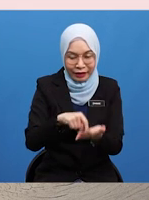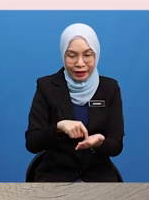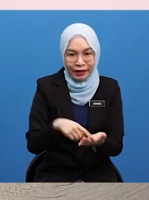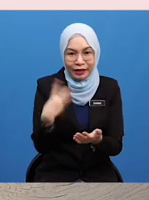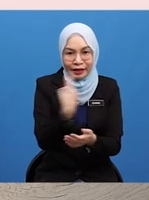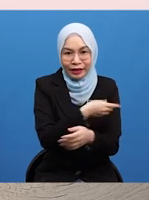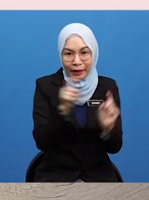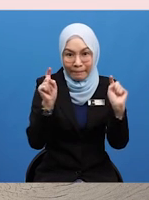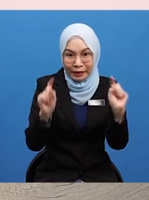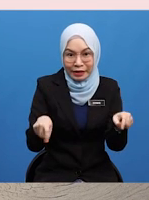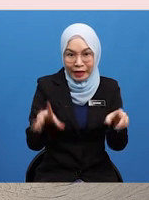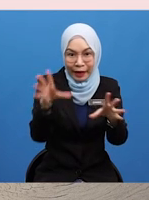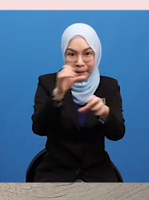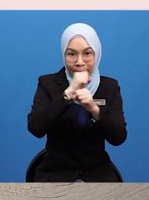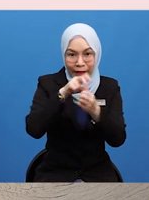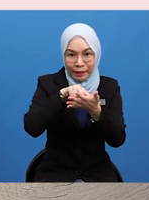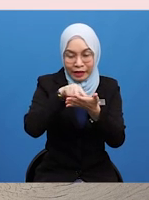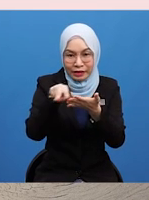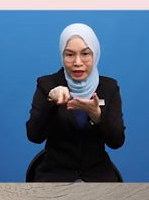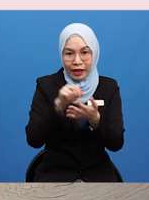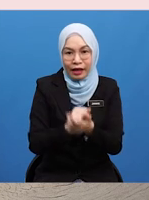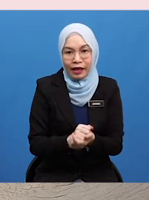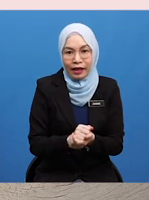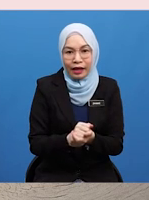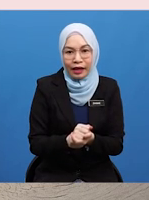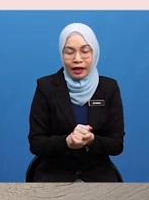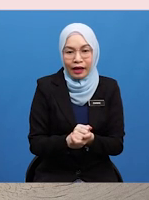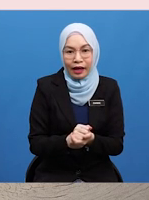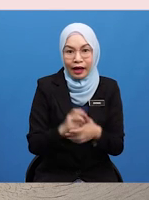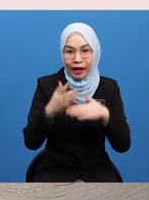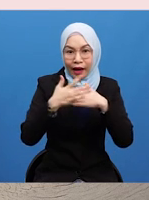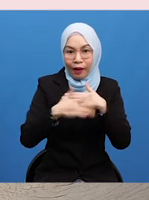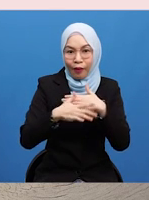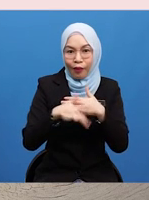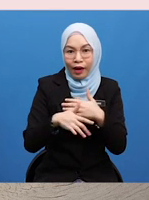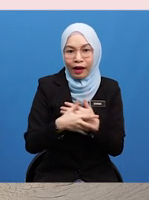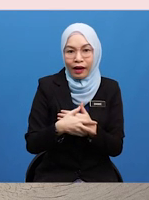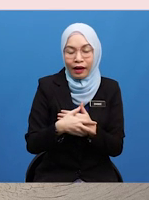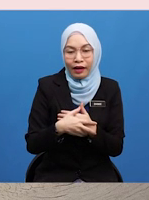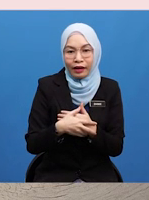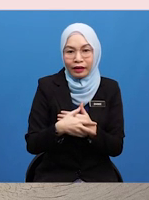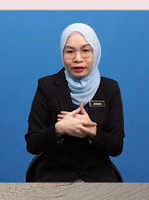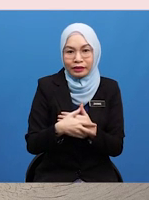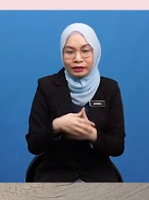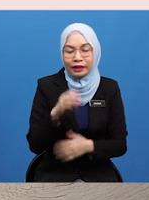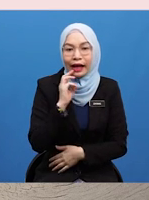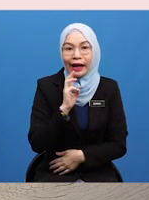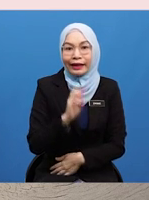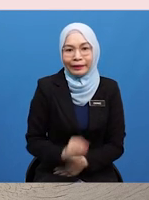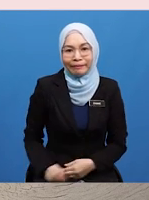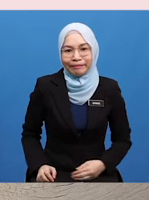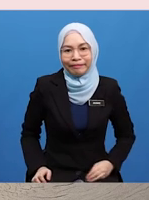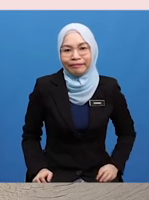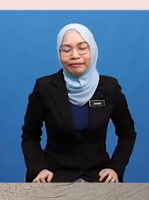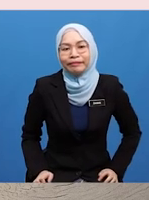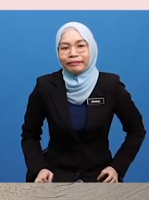perlulah mengambil bacaan isi padu awal air terlebih dahulu dan isi padu bacaan akhir